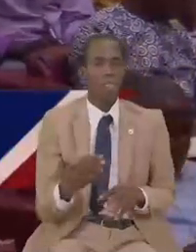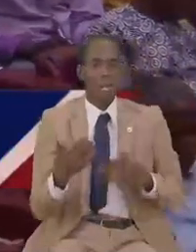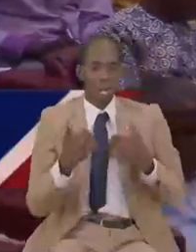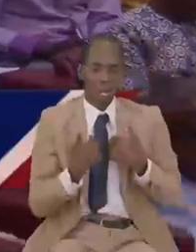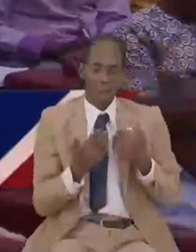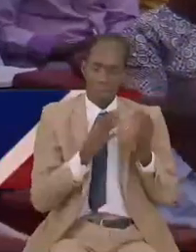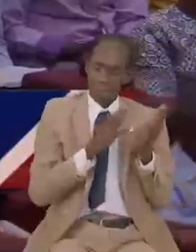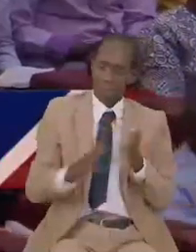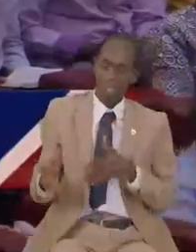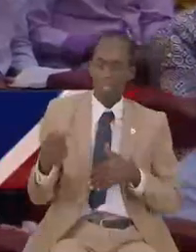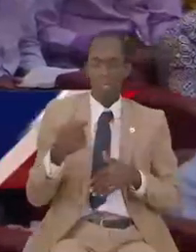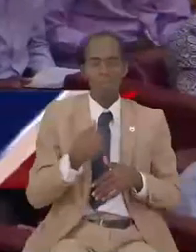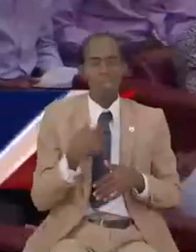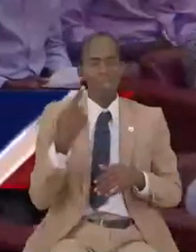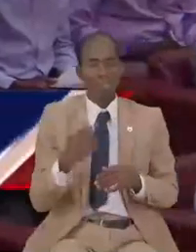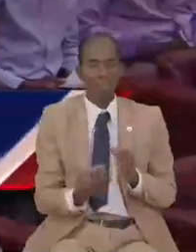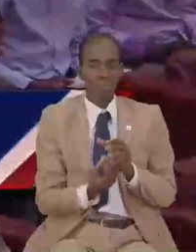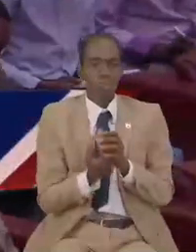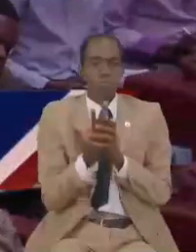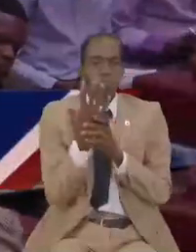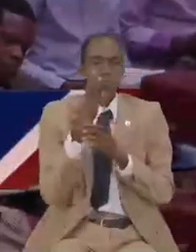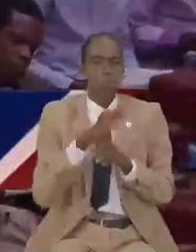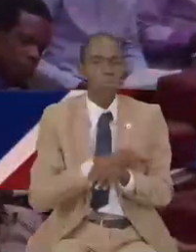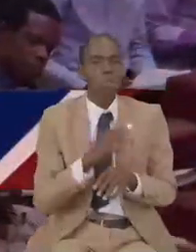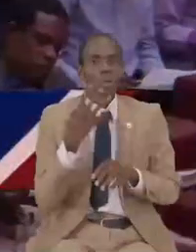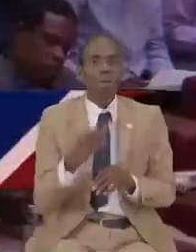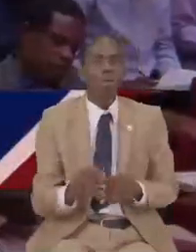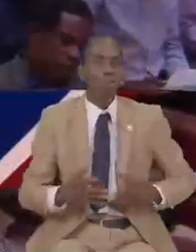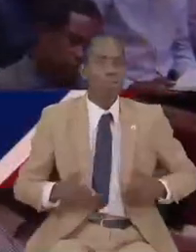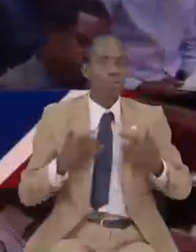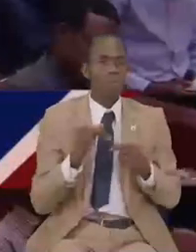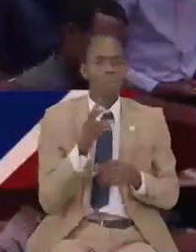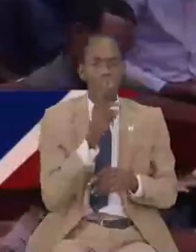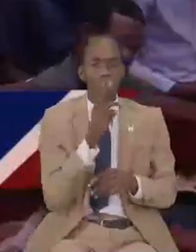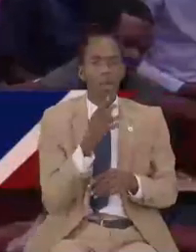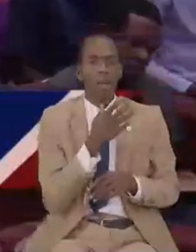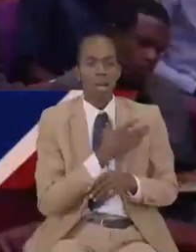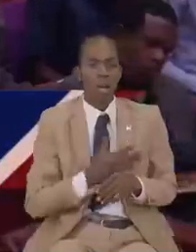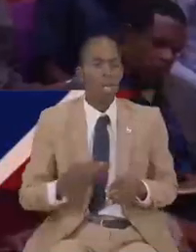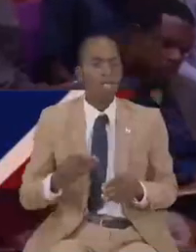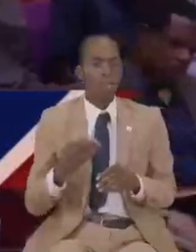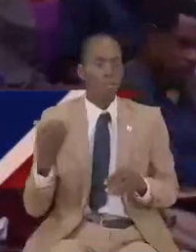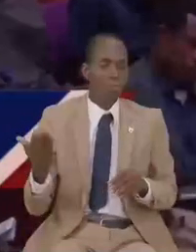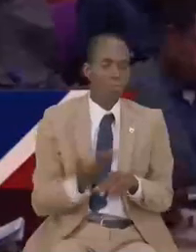commis un double péché, ils m'ont abandonné, moi qui suis une source d'eau vive, pour se creuser